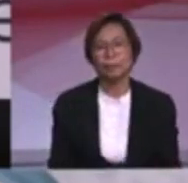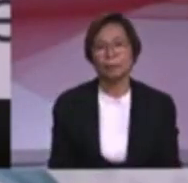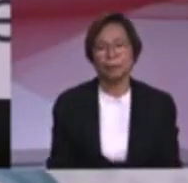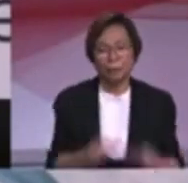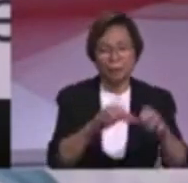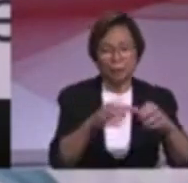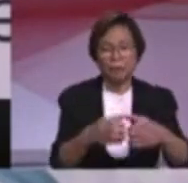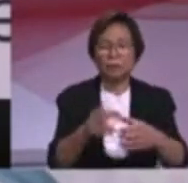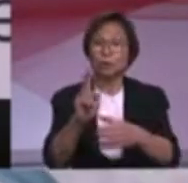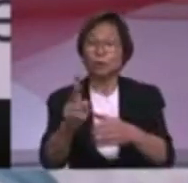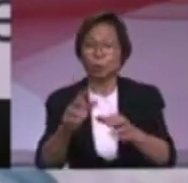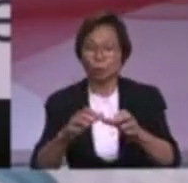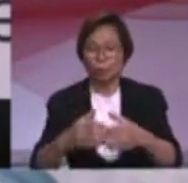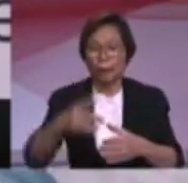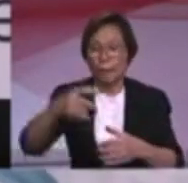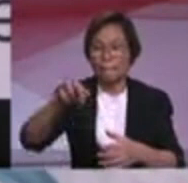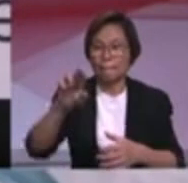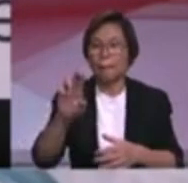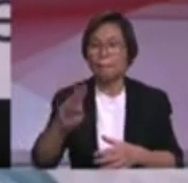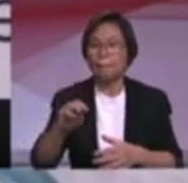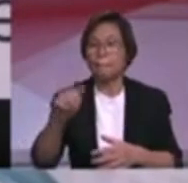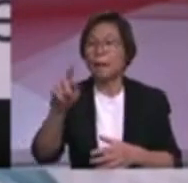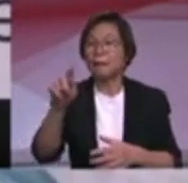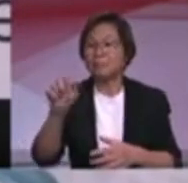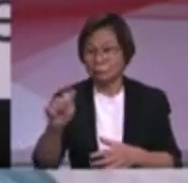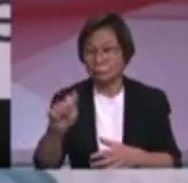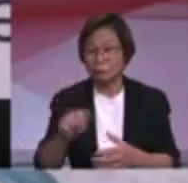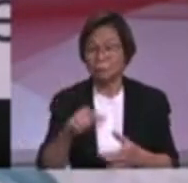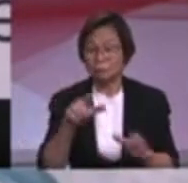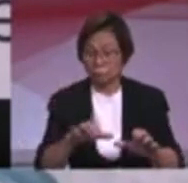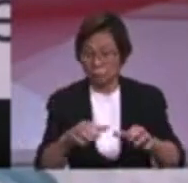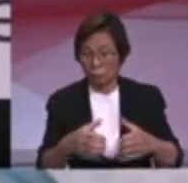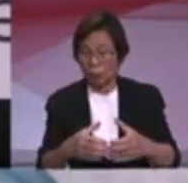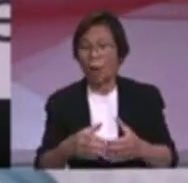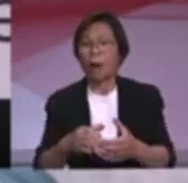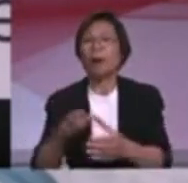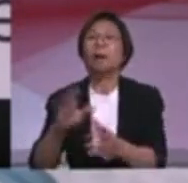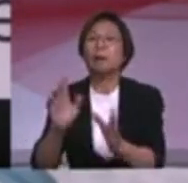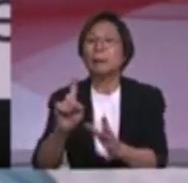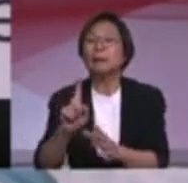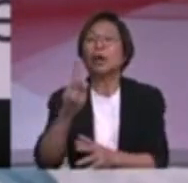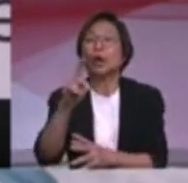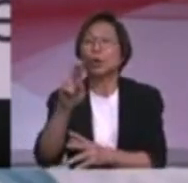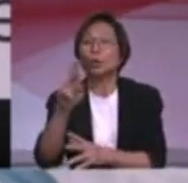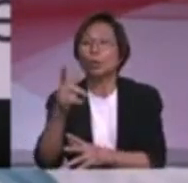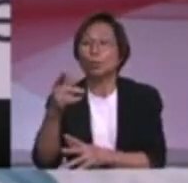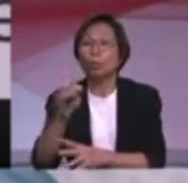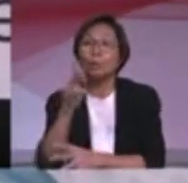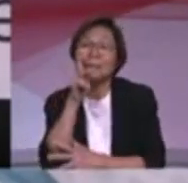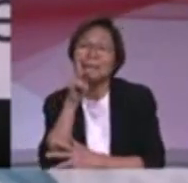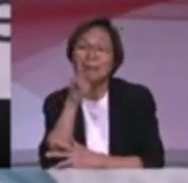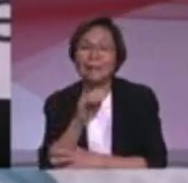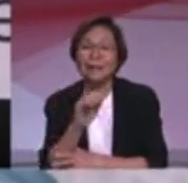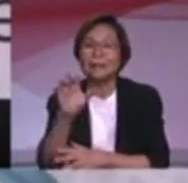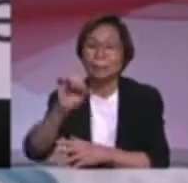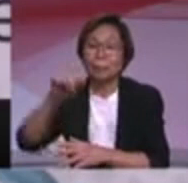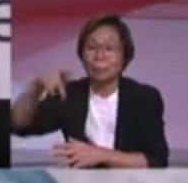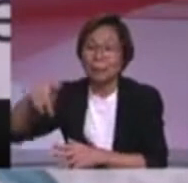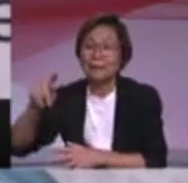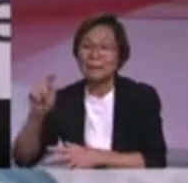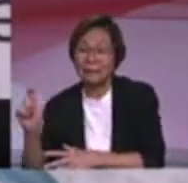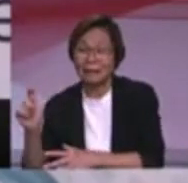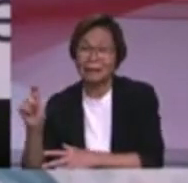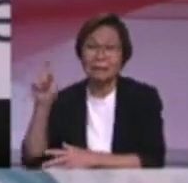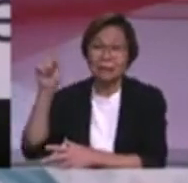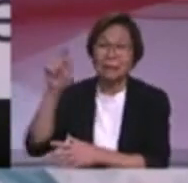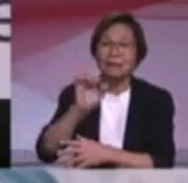Kluster kedua ialah kluster Permata. Kluster baru ini melibatkan daerah Kulim di negeri Kedah serta daerah Seberang Perai Tengah, Seberang